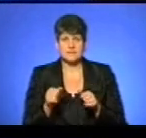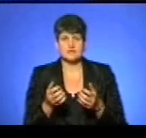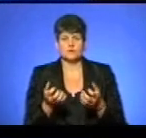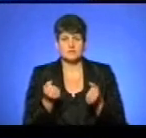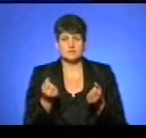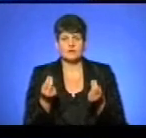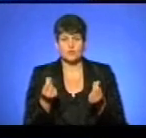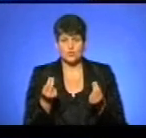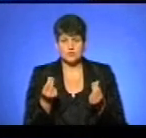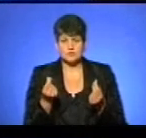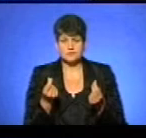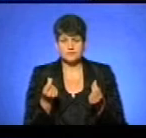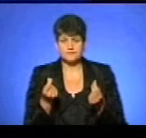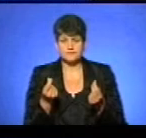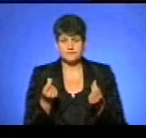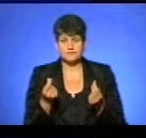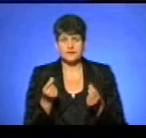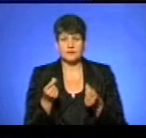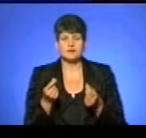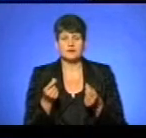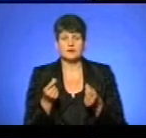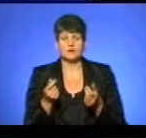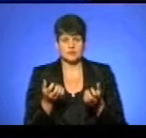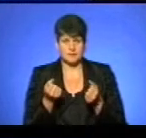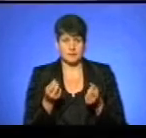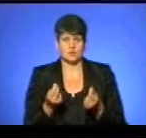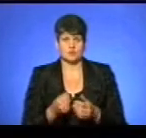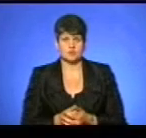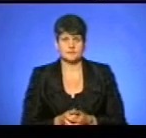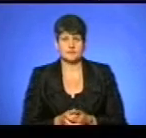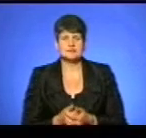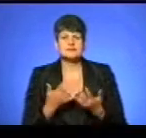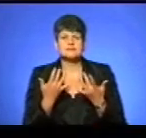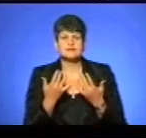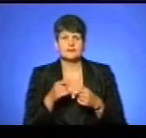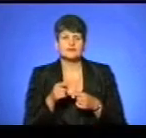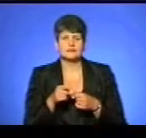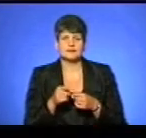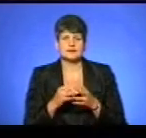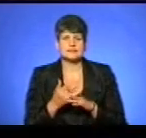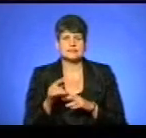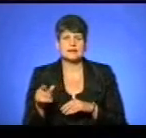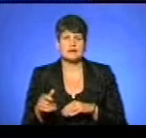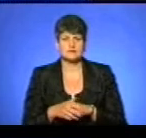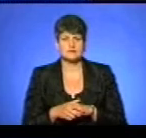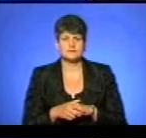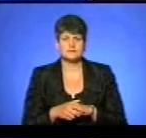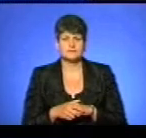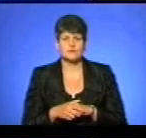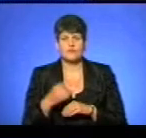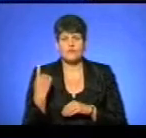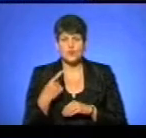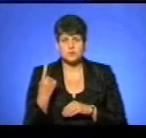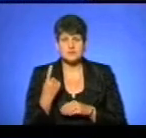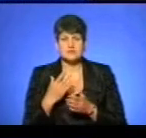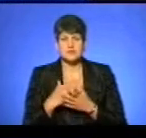коштів від Мінагрополітики, отримали кошти. Скільки таких селян? Ну, будемо говорити, в області